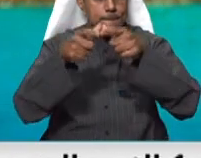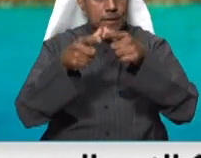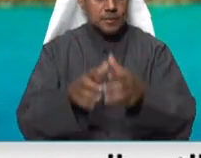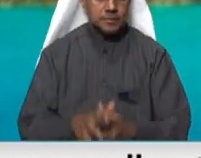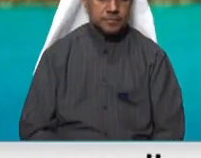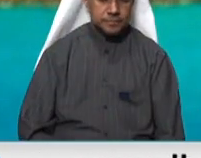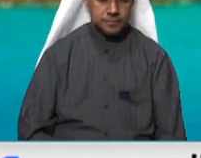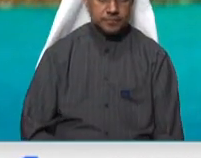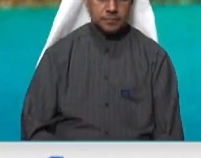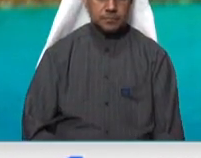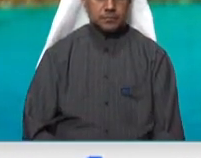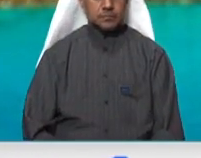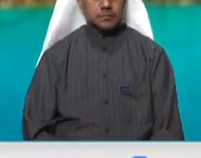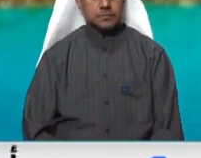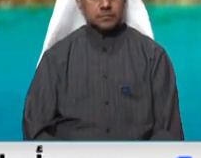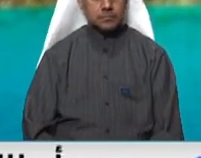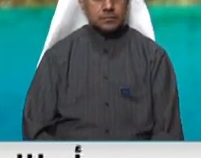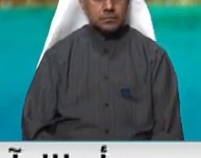الناتو.